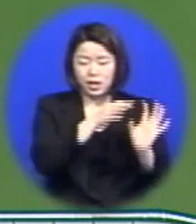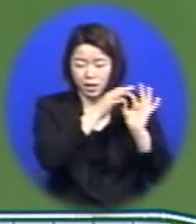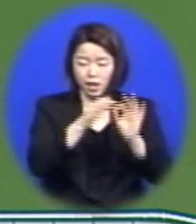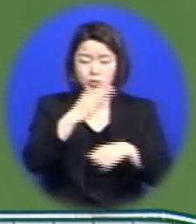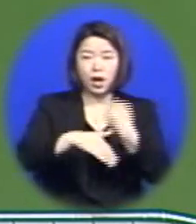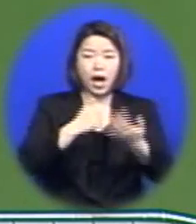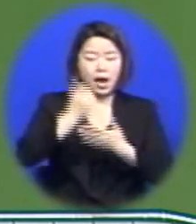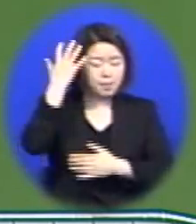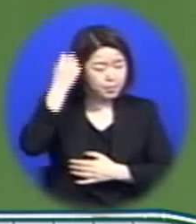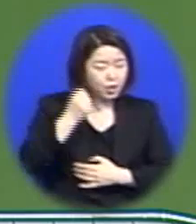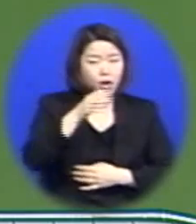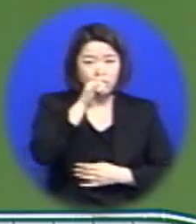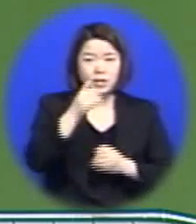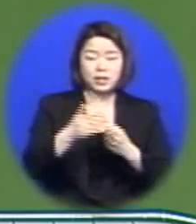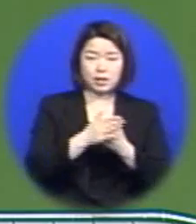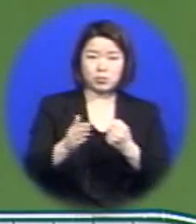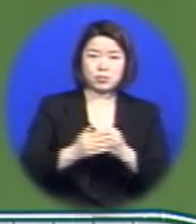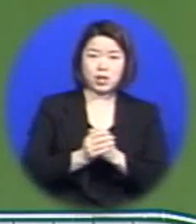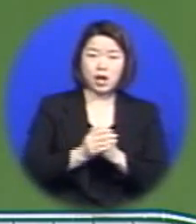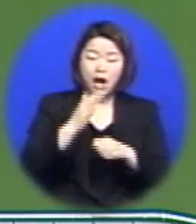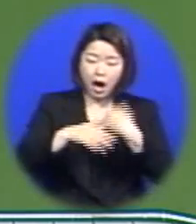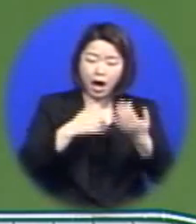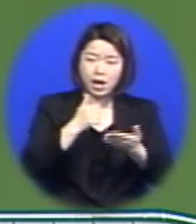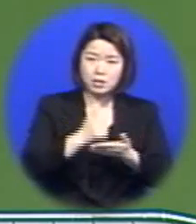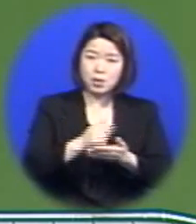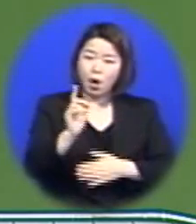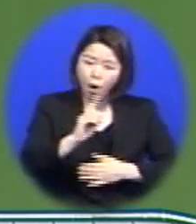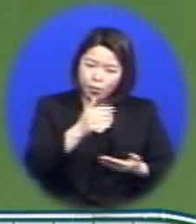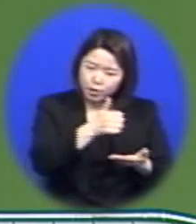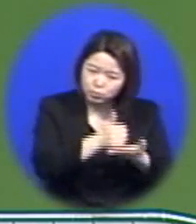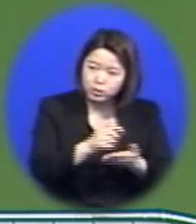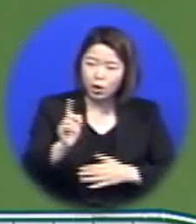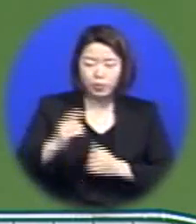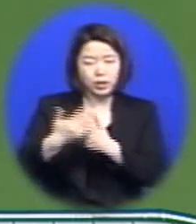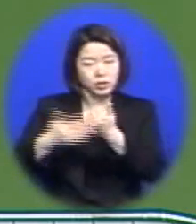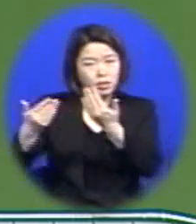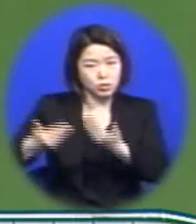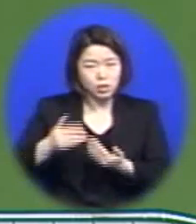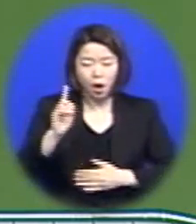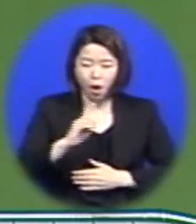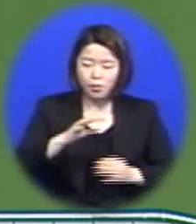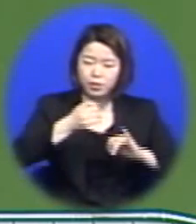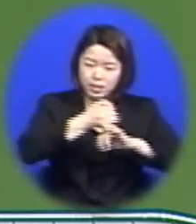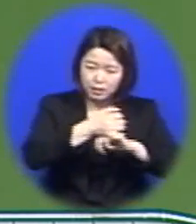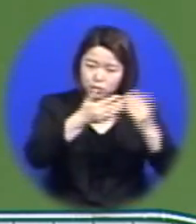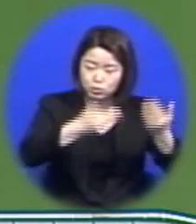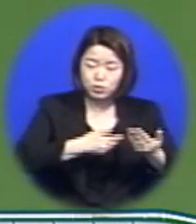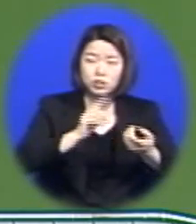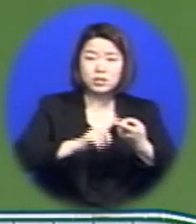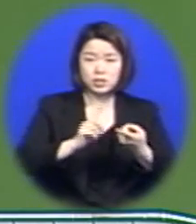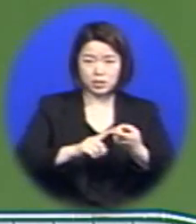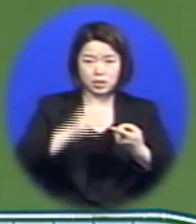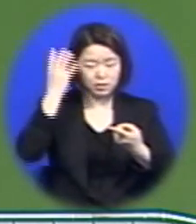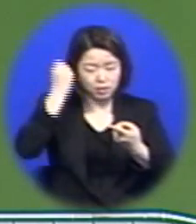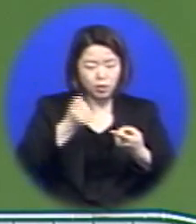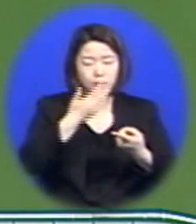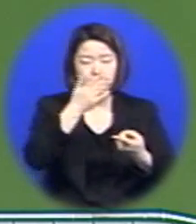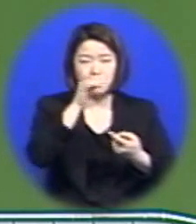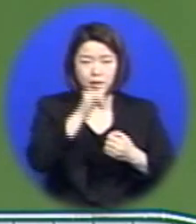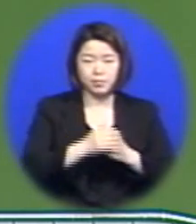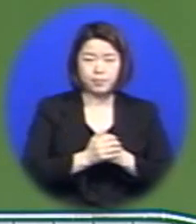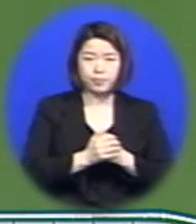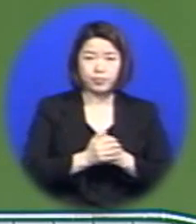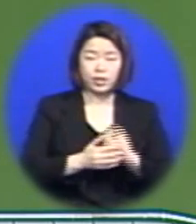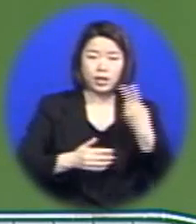때문에 하나님이 어떤 분인지 하나님이 어떤 은혜를 주셨는지 하나님이 어떤 언약을 약속을 주셨는지